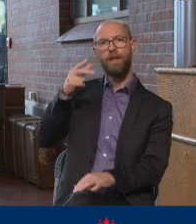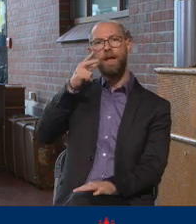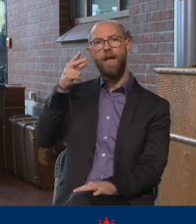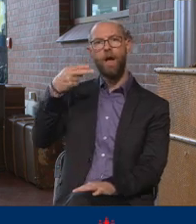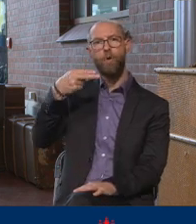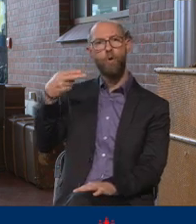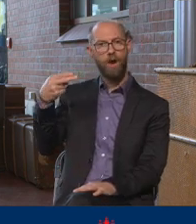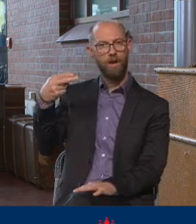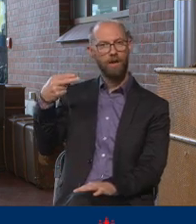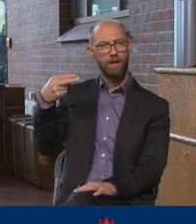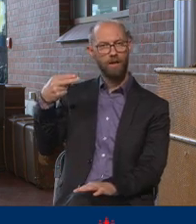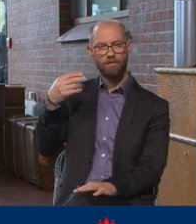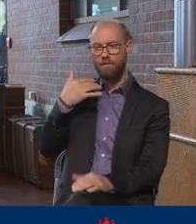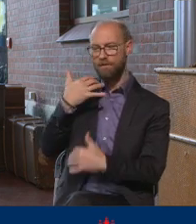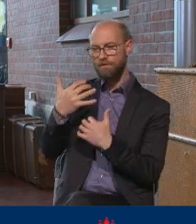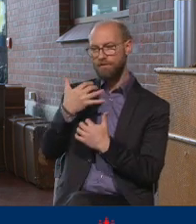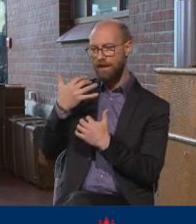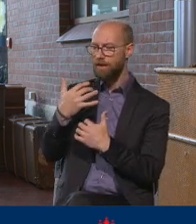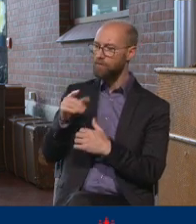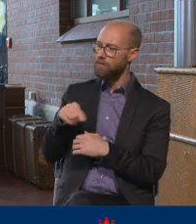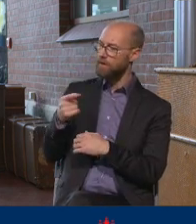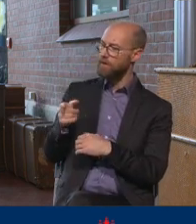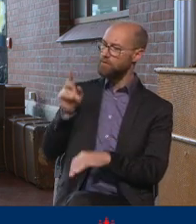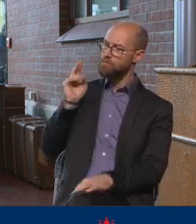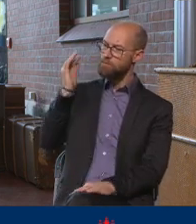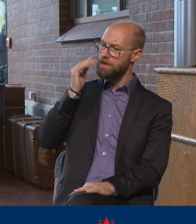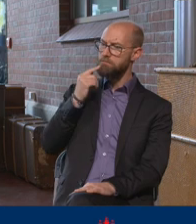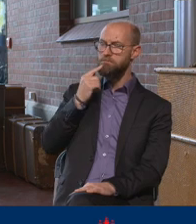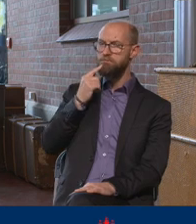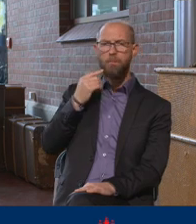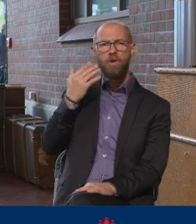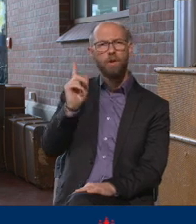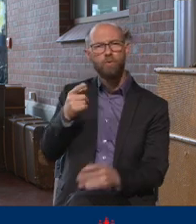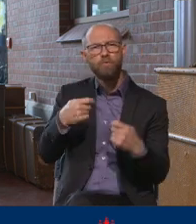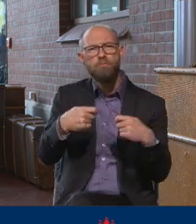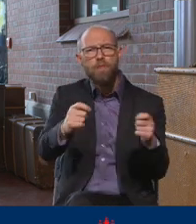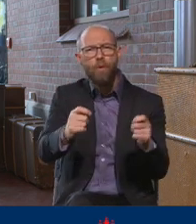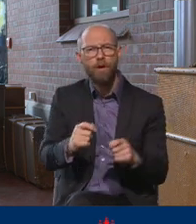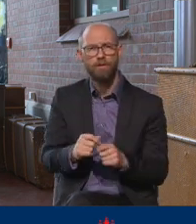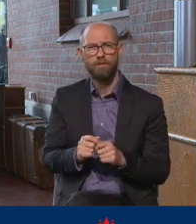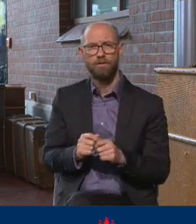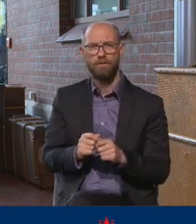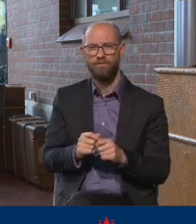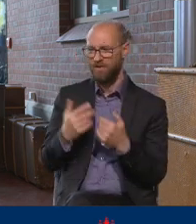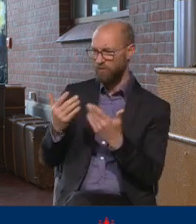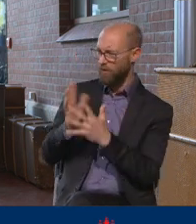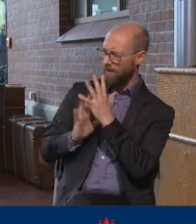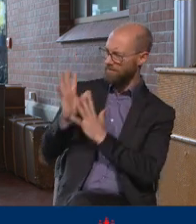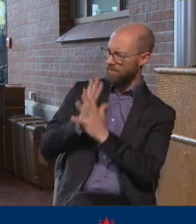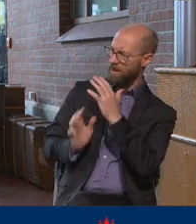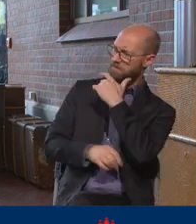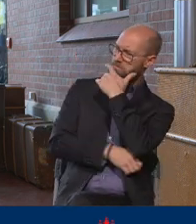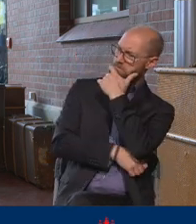dann darüber nachdenken muss irgendwann muss ja mal gebaut werden dazu wird man ja beinahe erhöhen irgendetwas